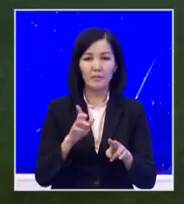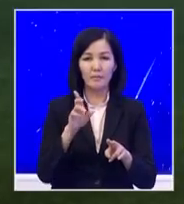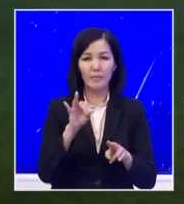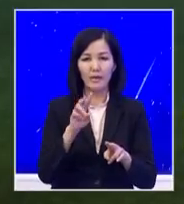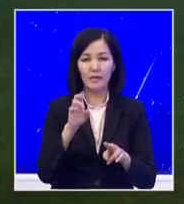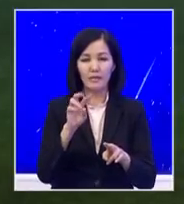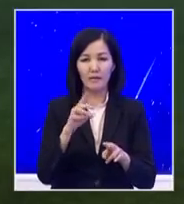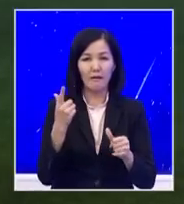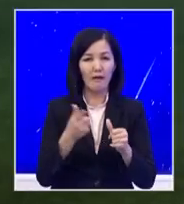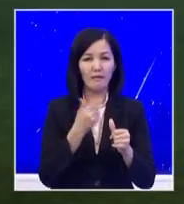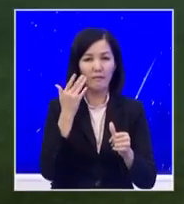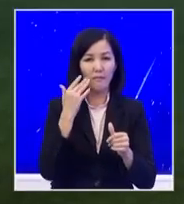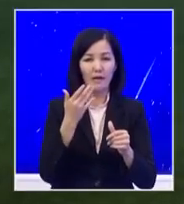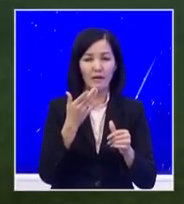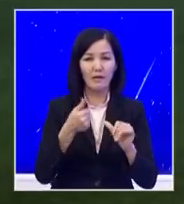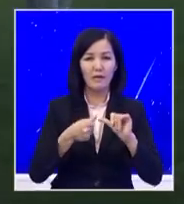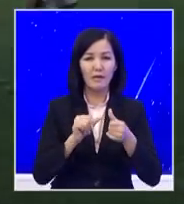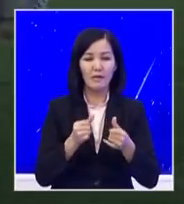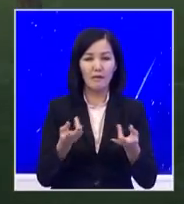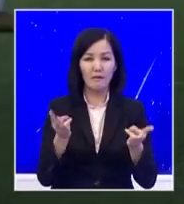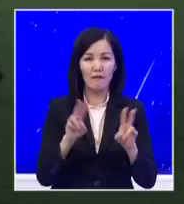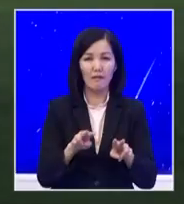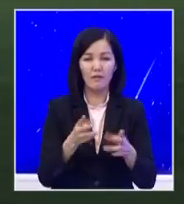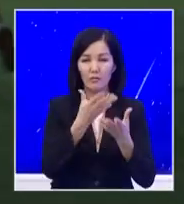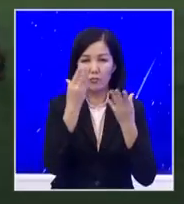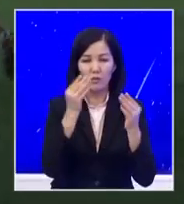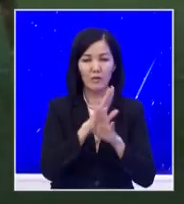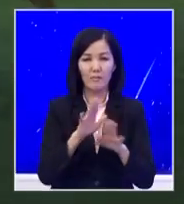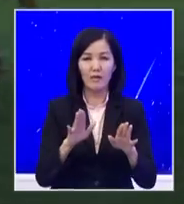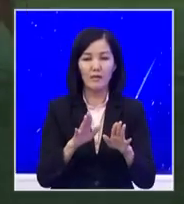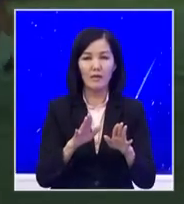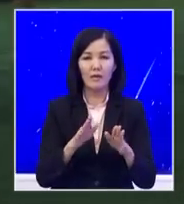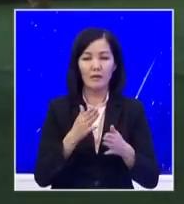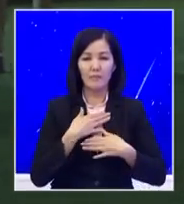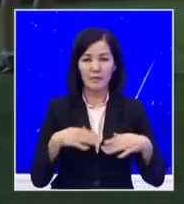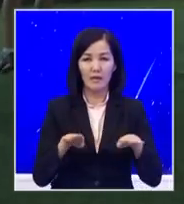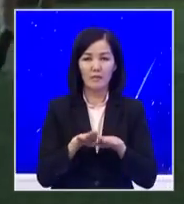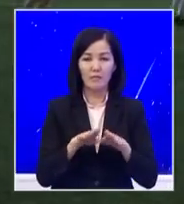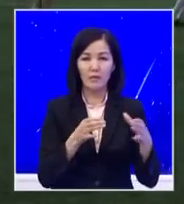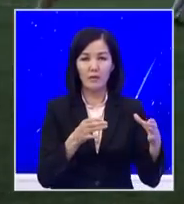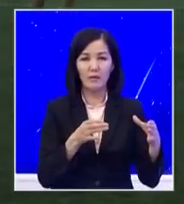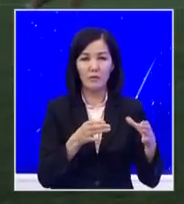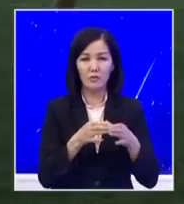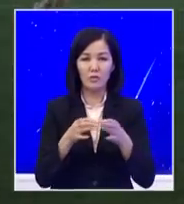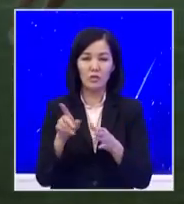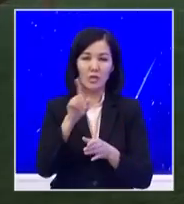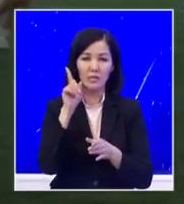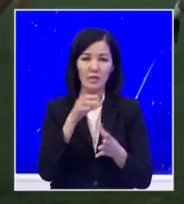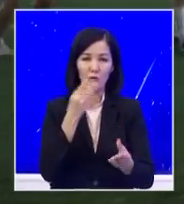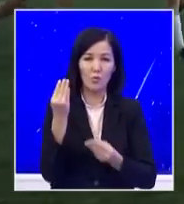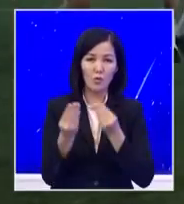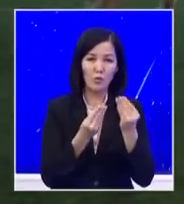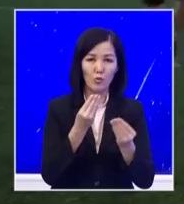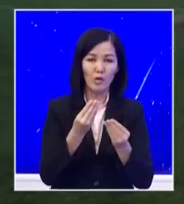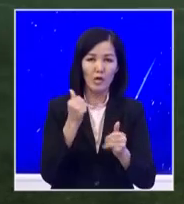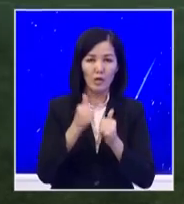Өйткені артында ізбасарлары бар. Осындай ізбасарлары еске алып жылда осы ойынды өткізіп